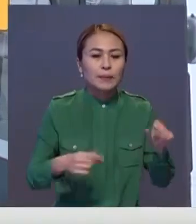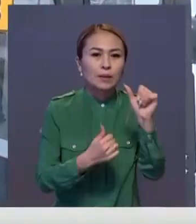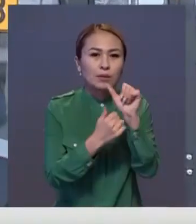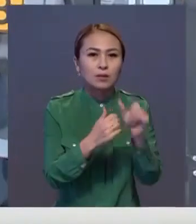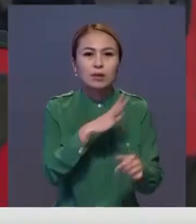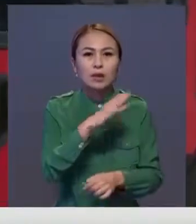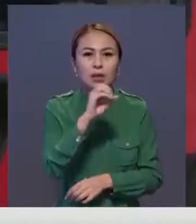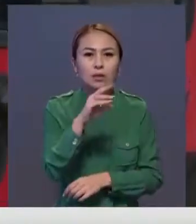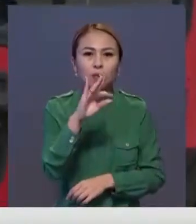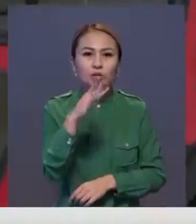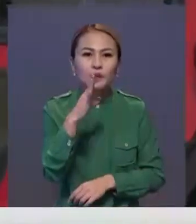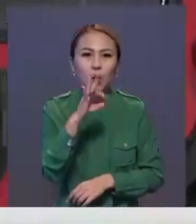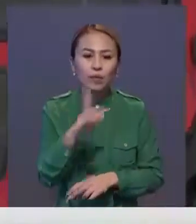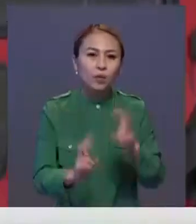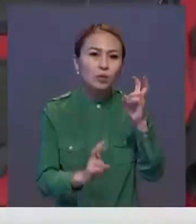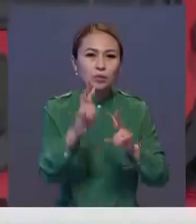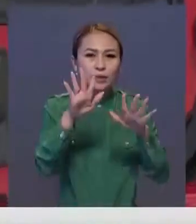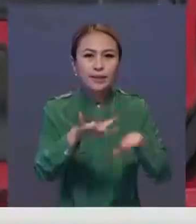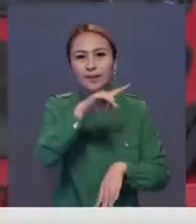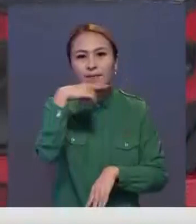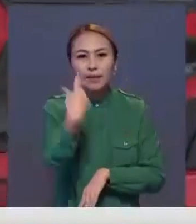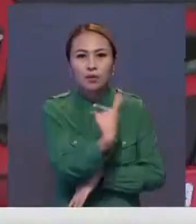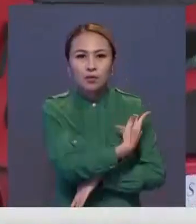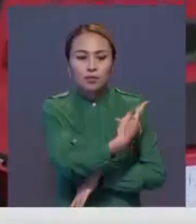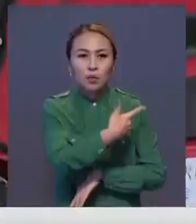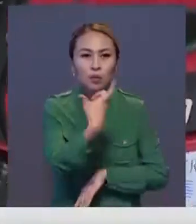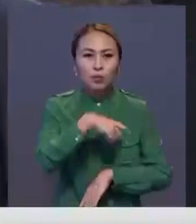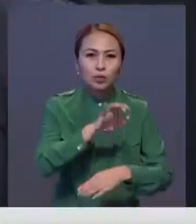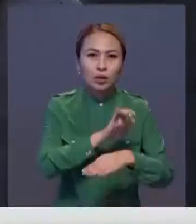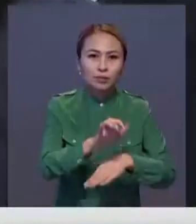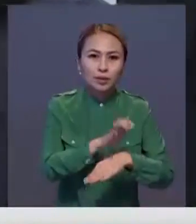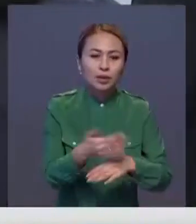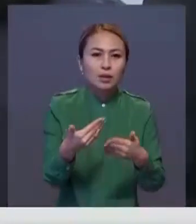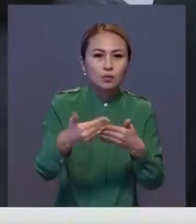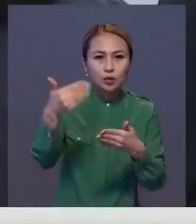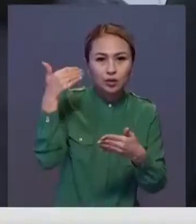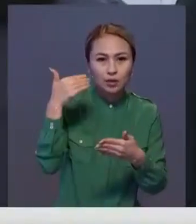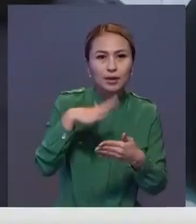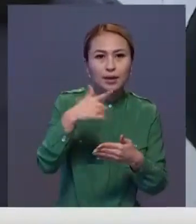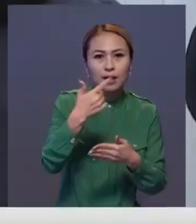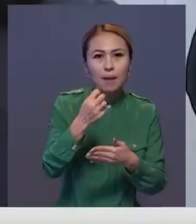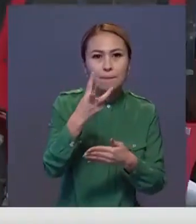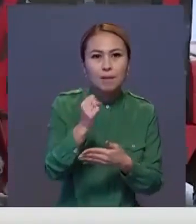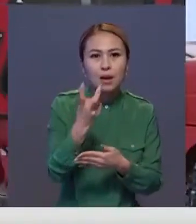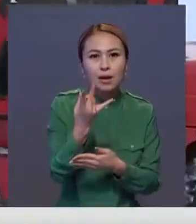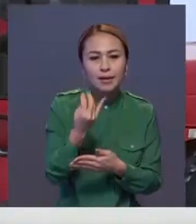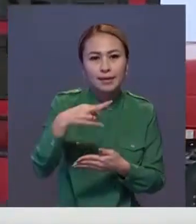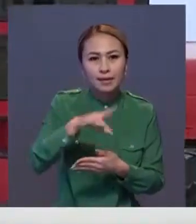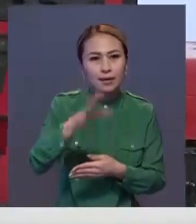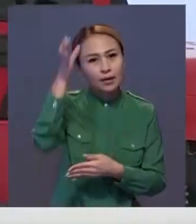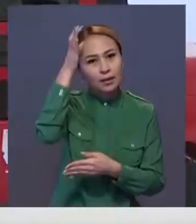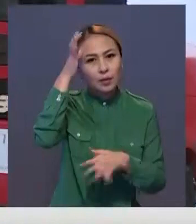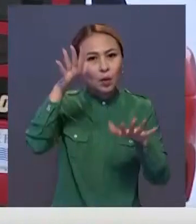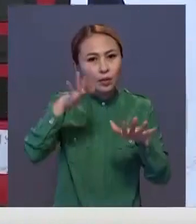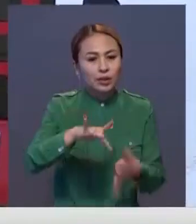орынбасары Ералы Тоғжанов. Кәсіпорын ресейлік вакцинаны өзімізде өндіру үшін алдымен аз мөлшерде Гамалей атындағы ғылыми